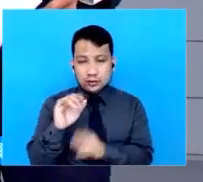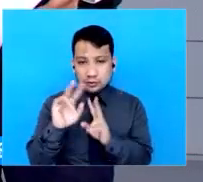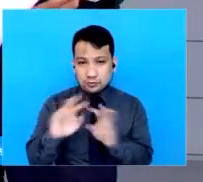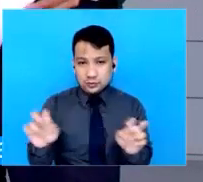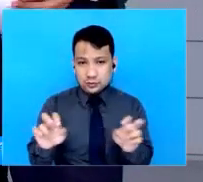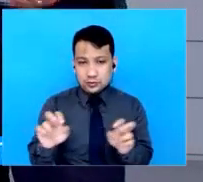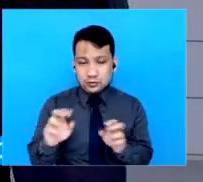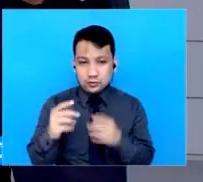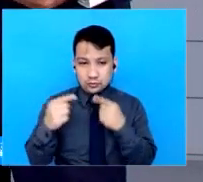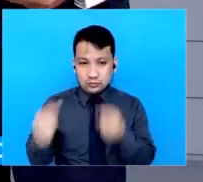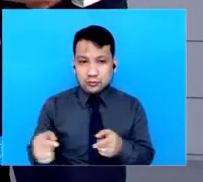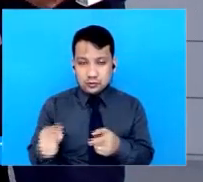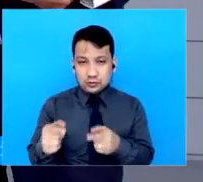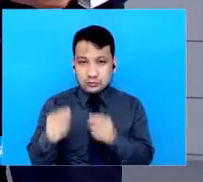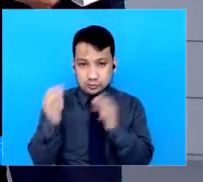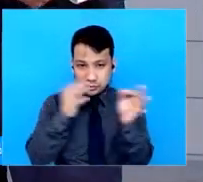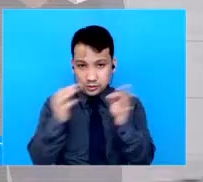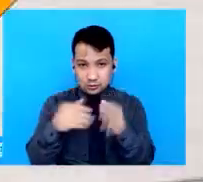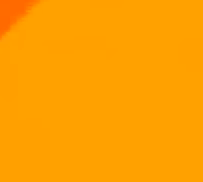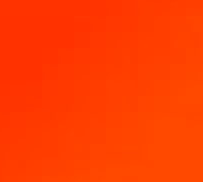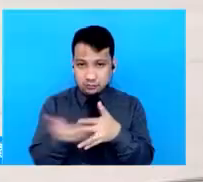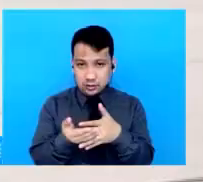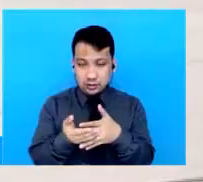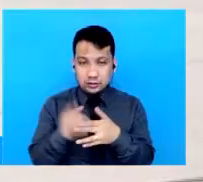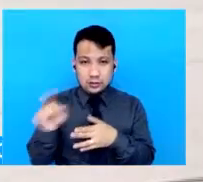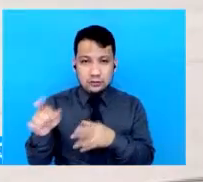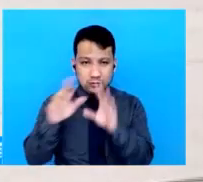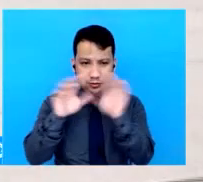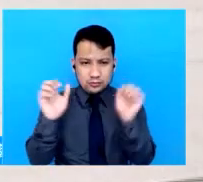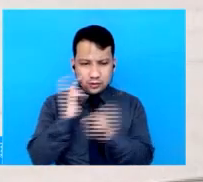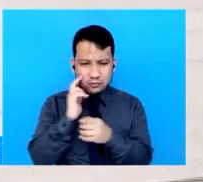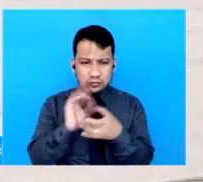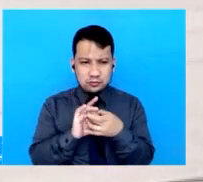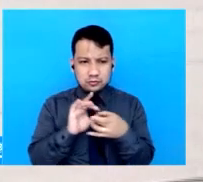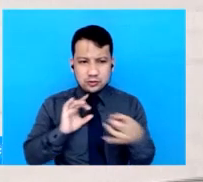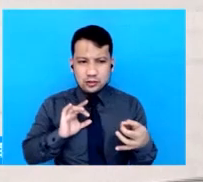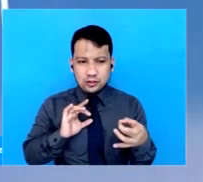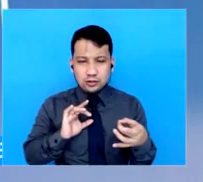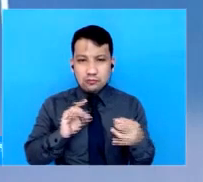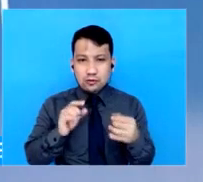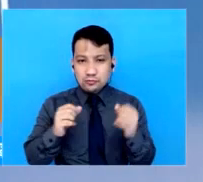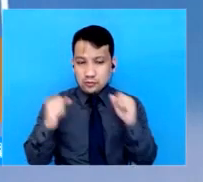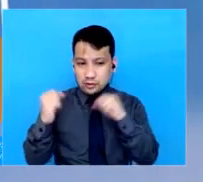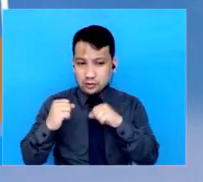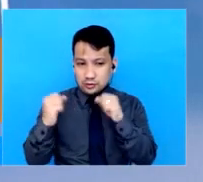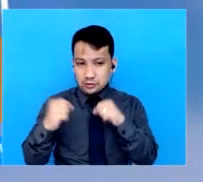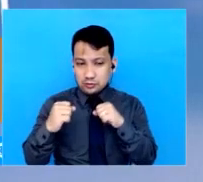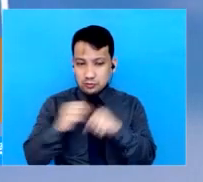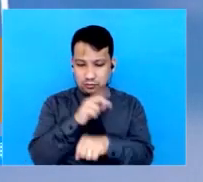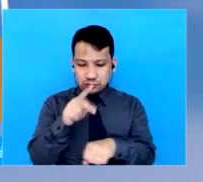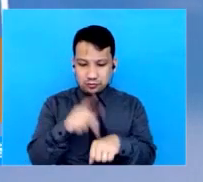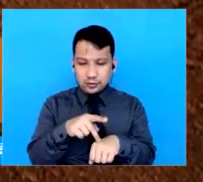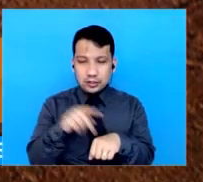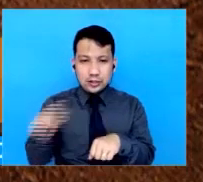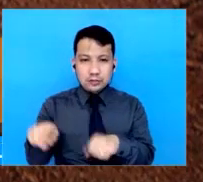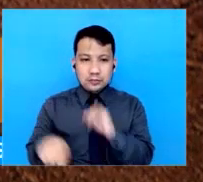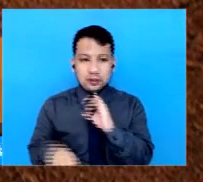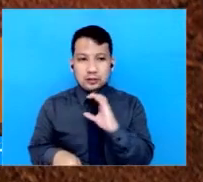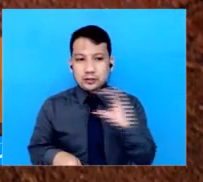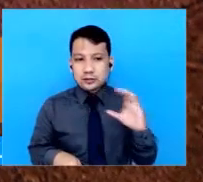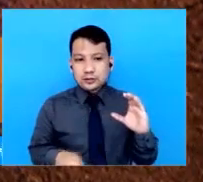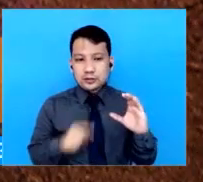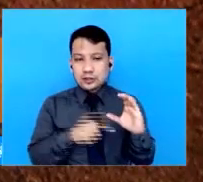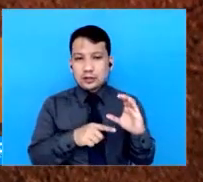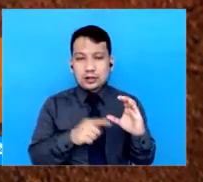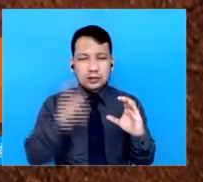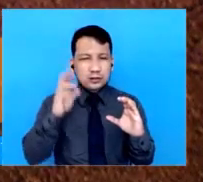ng Administrasyong Duterte. Bagamat kumalas na sa Rome Statute ang Pilipinas, sinabi ni ICC Prosecutor Karim Khan